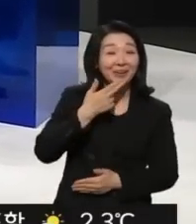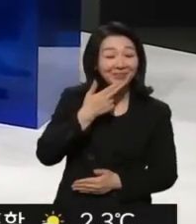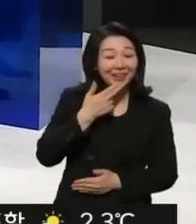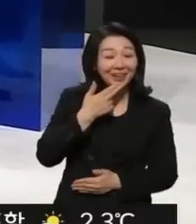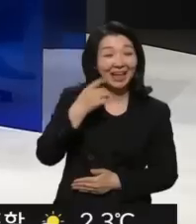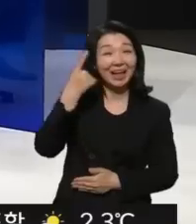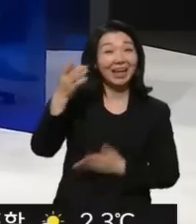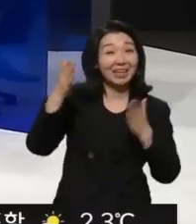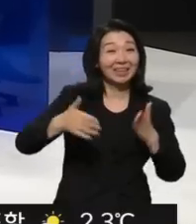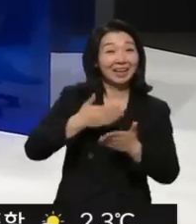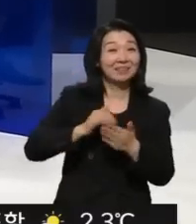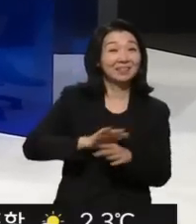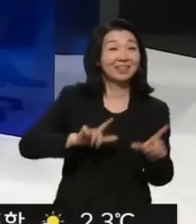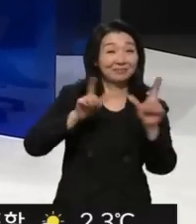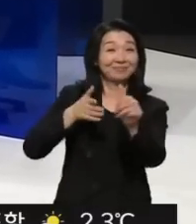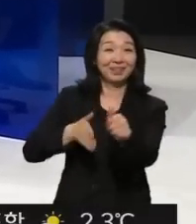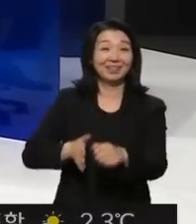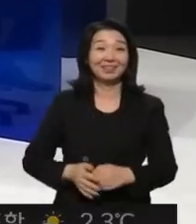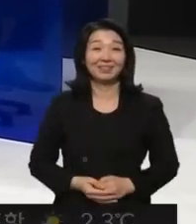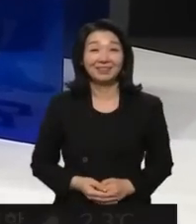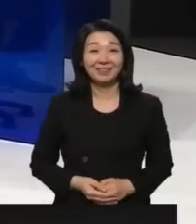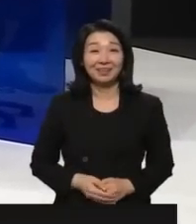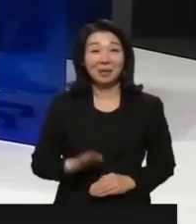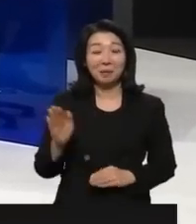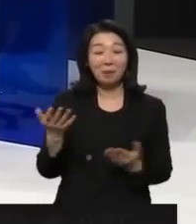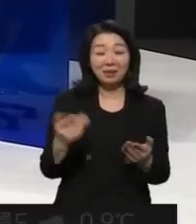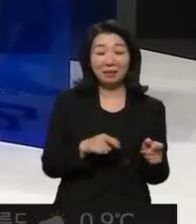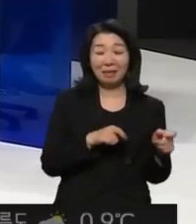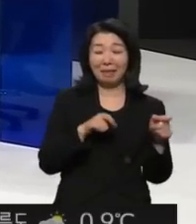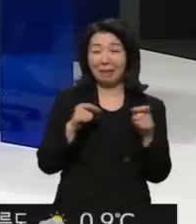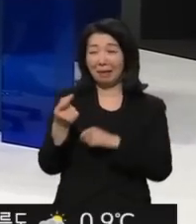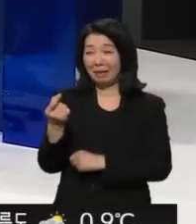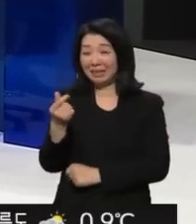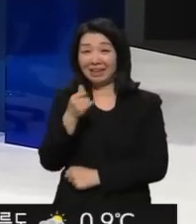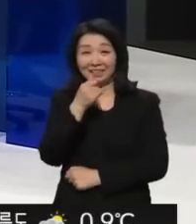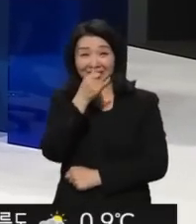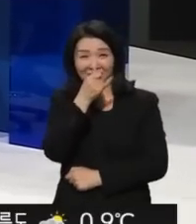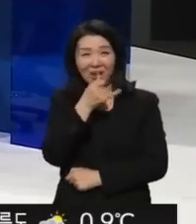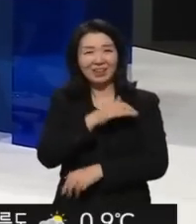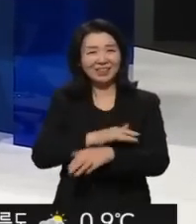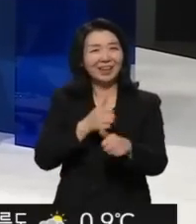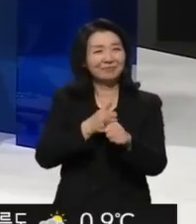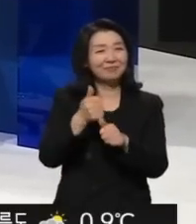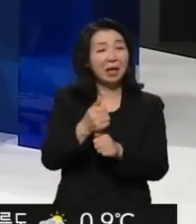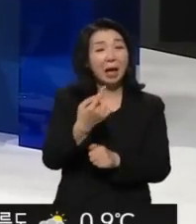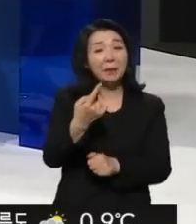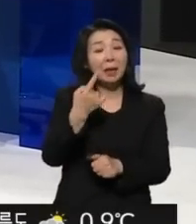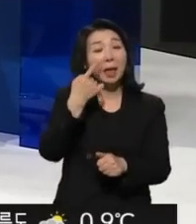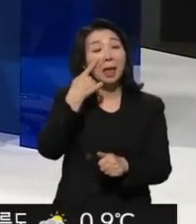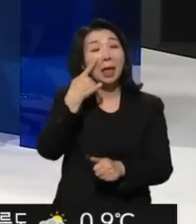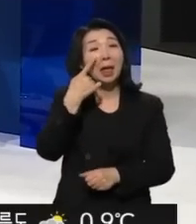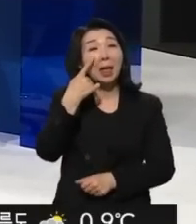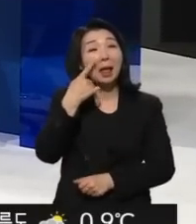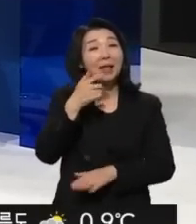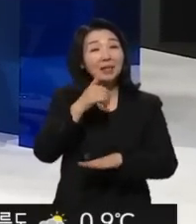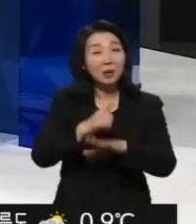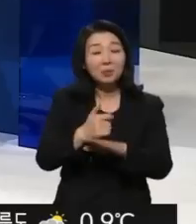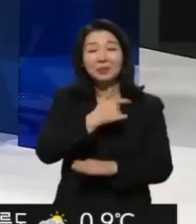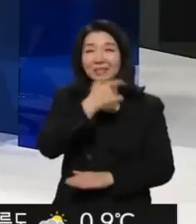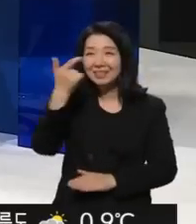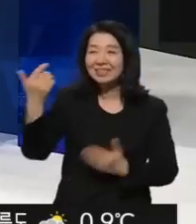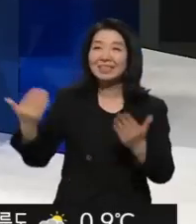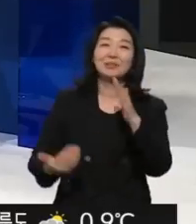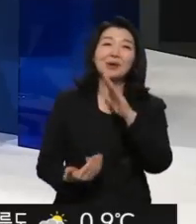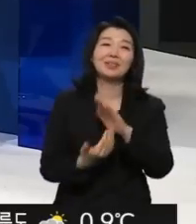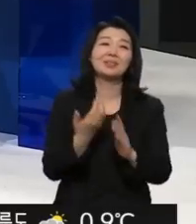한 달도 잘 보내시면 좋겠습니다. 뭐든 미루고 싶은 작은 일들을 잘 이겨내서 하나씩 하다 보면 어느새 큰 일도